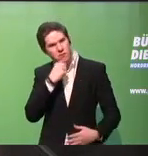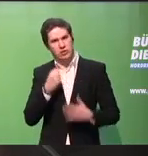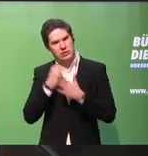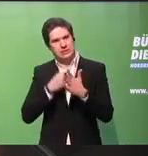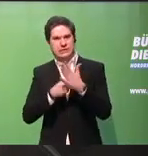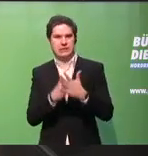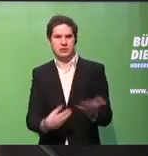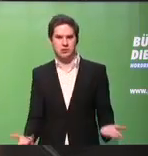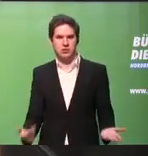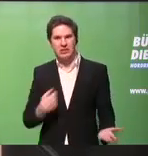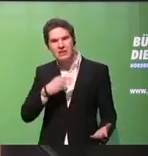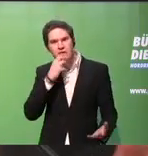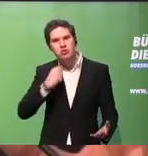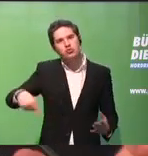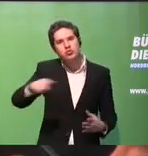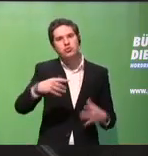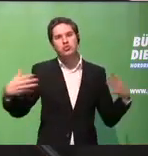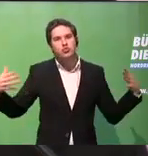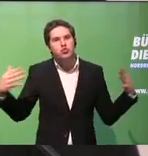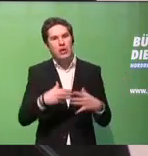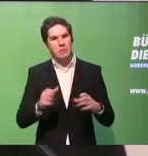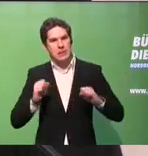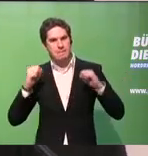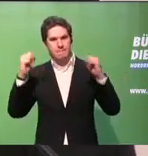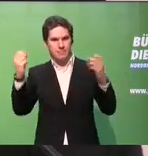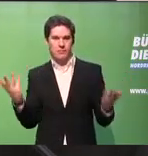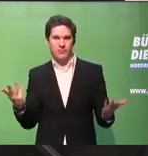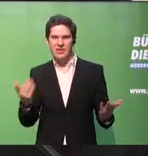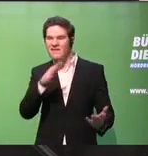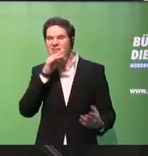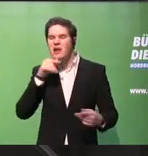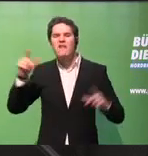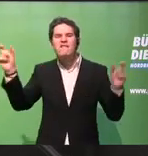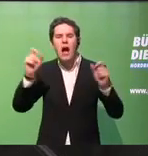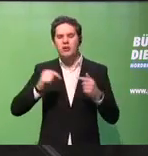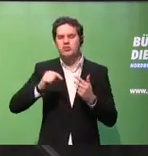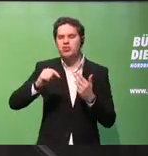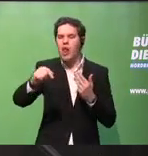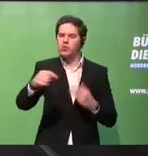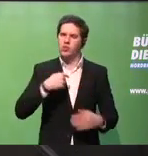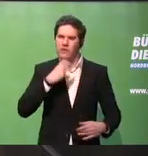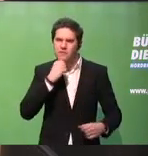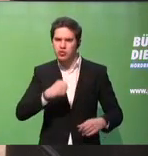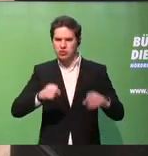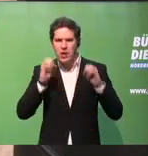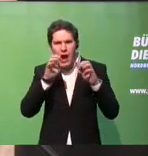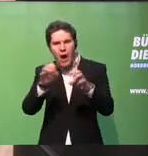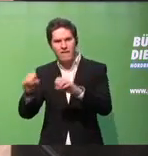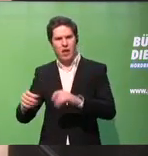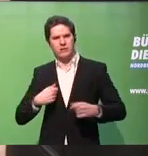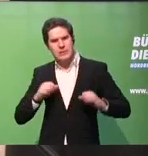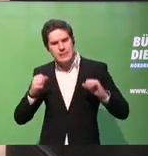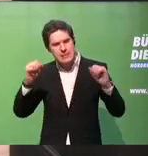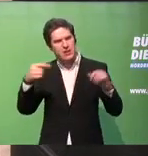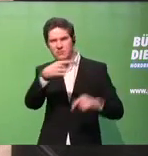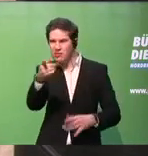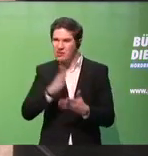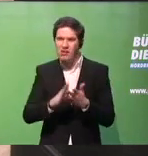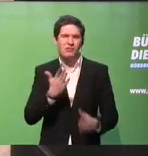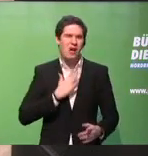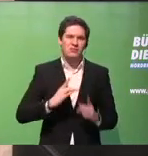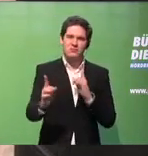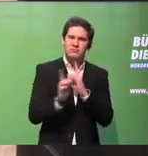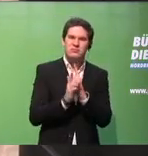einsetzen, gemeinsam mit euch, auch weiterhin in vielen Veranstaltungen vor Ort und ansprechbar jederzeit für